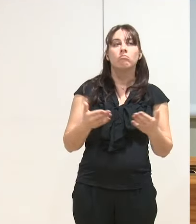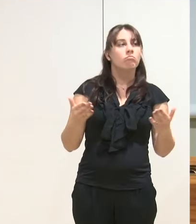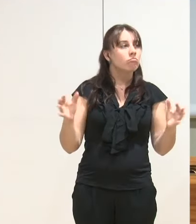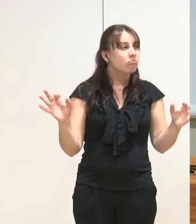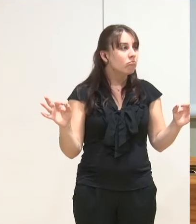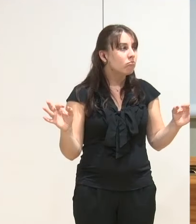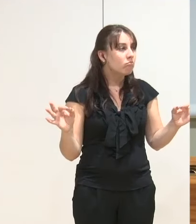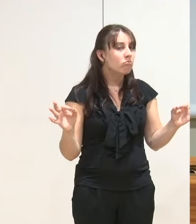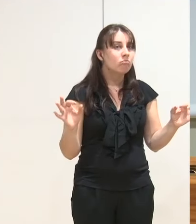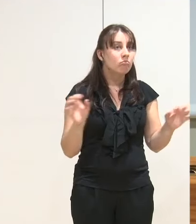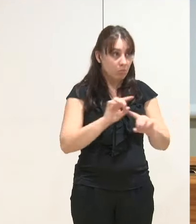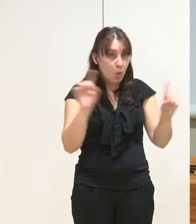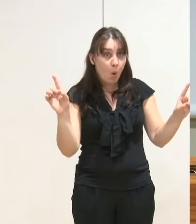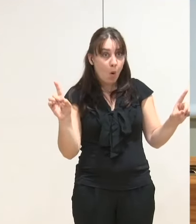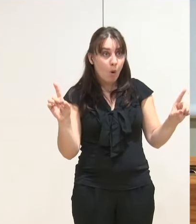parole